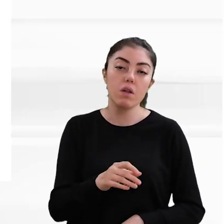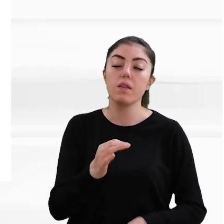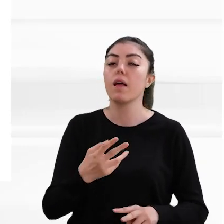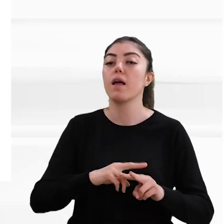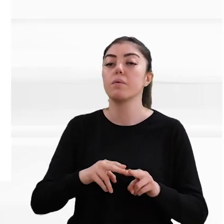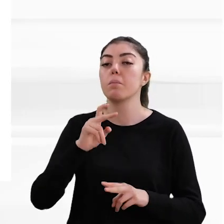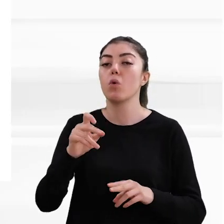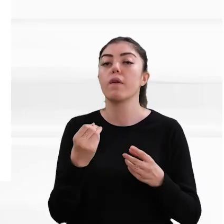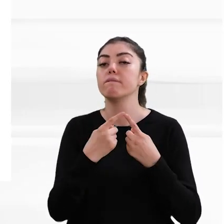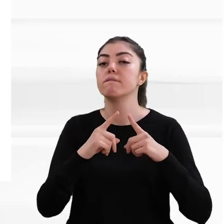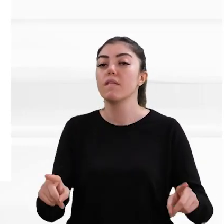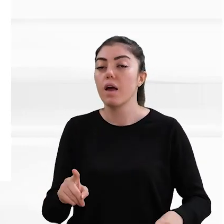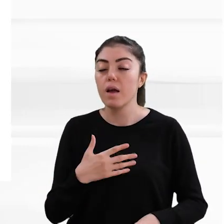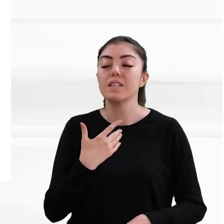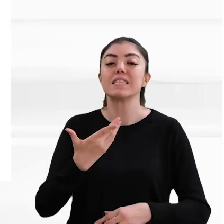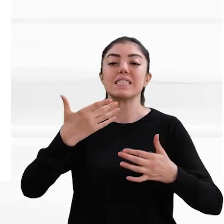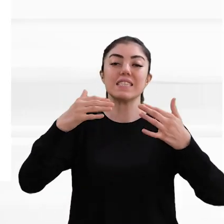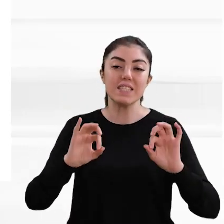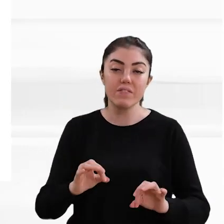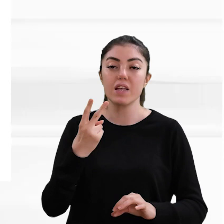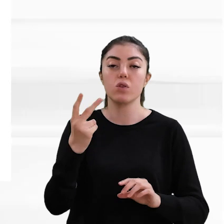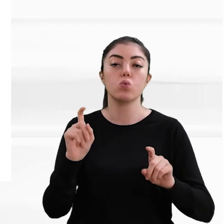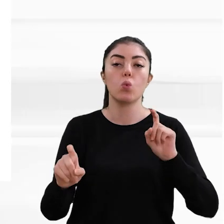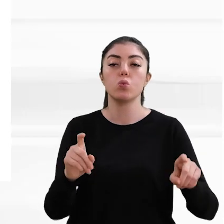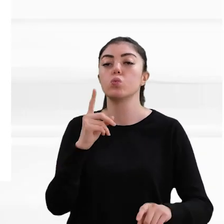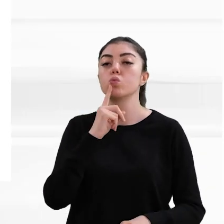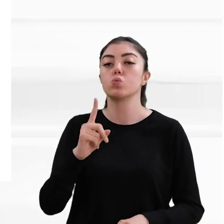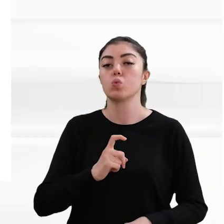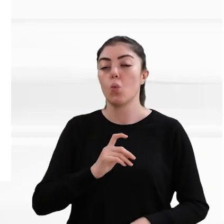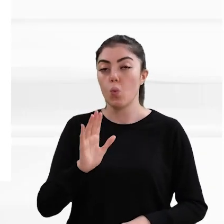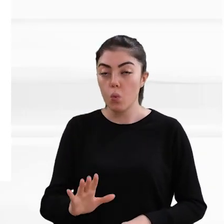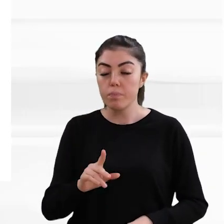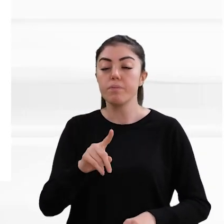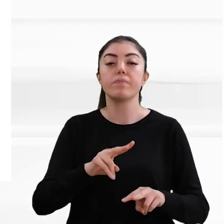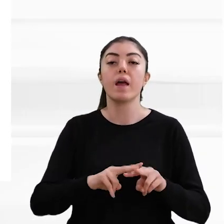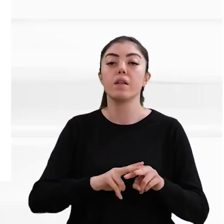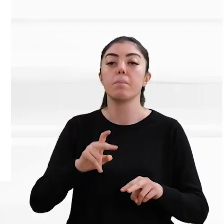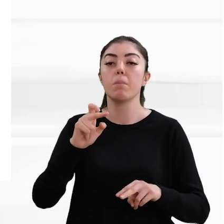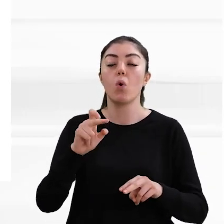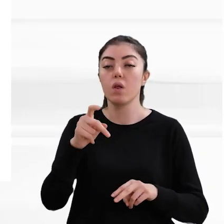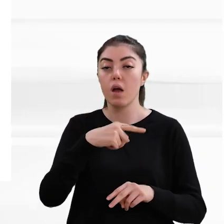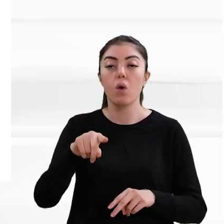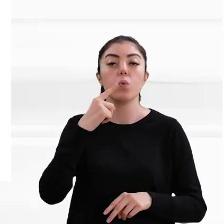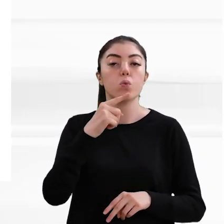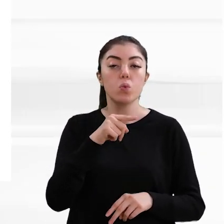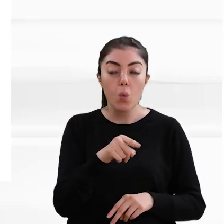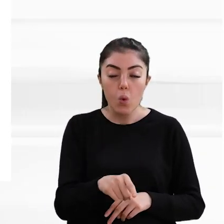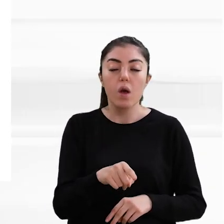soruluyor. Yani elektriksel potansiyel farklarının sıfır olduğu iki nokta soruluyor. Elektriksel